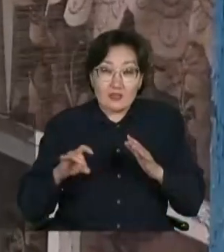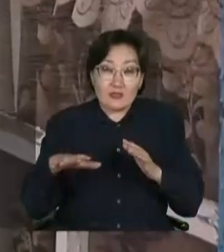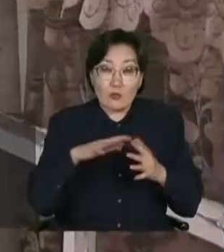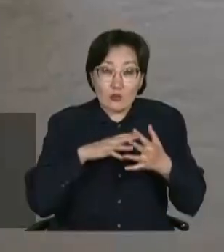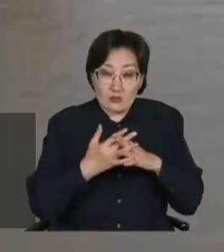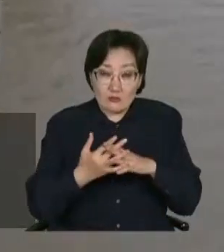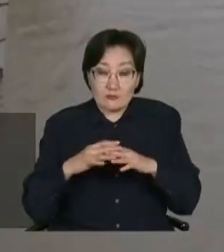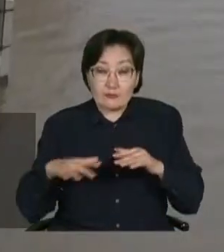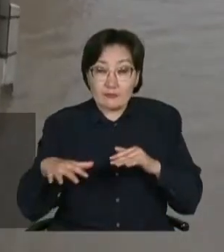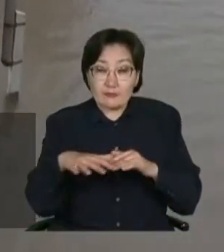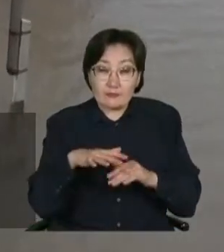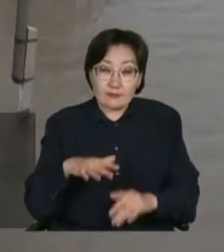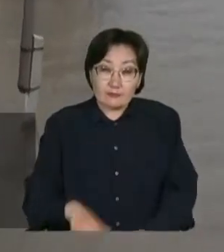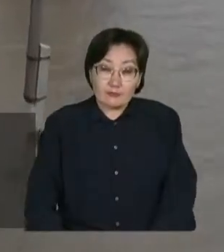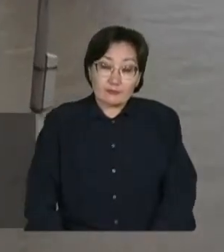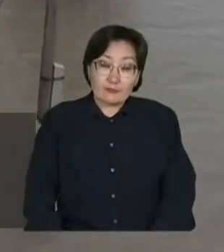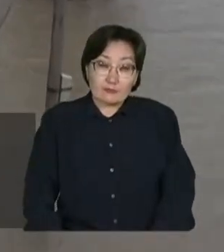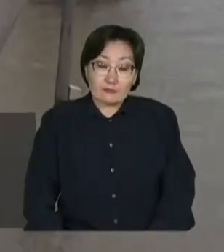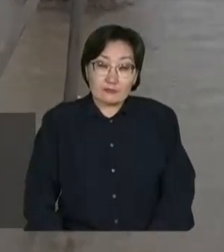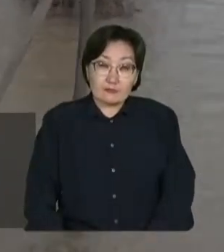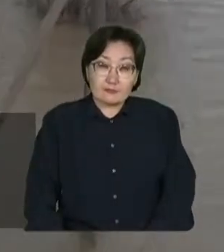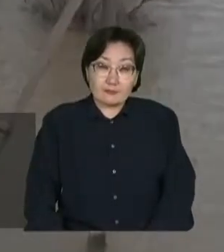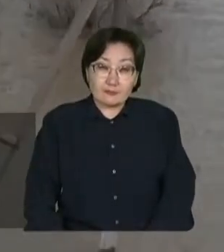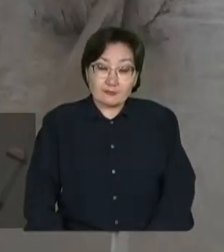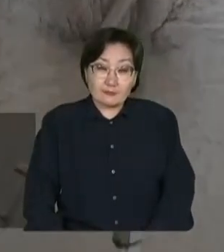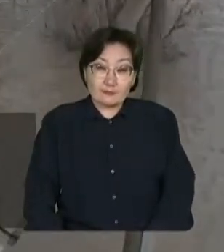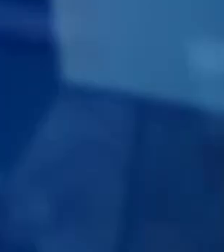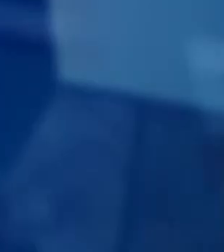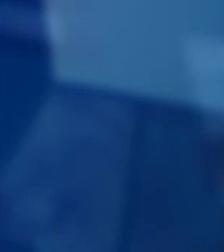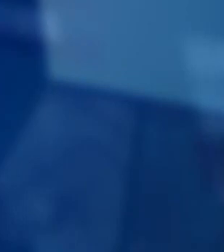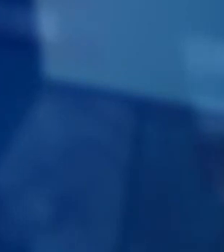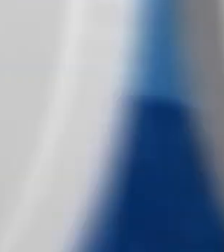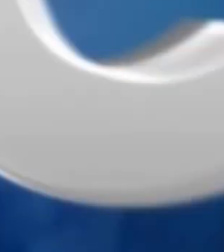Нургулялина, Арман Нурмулдин, телеканал Алматы, Североказахстанская область.